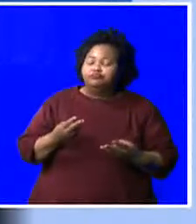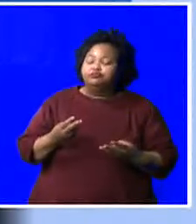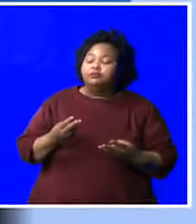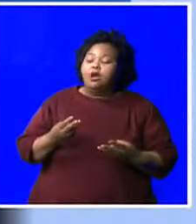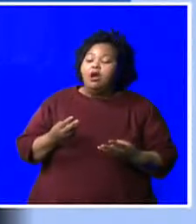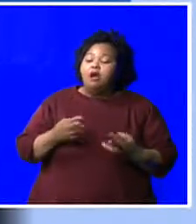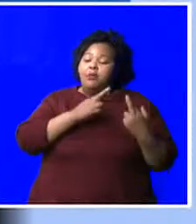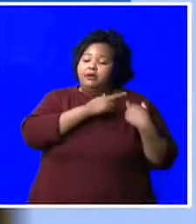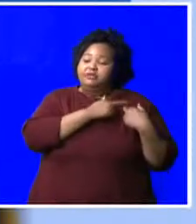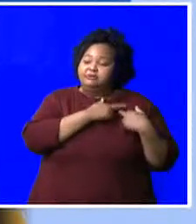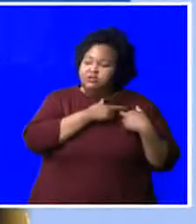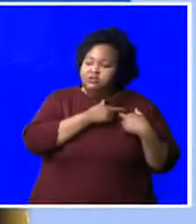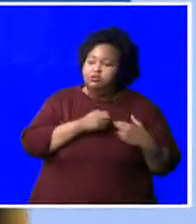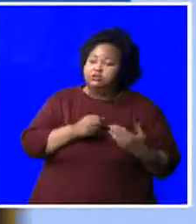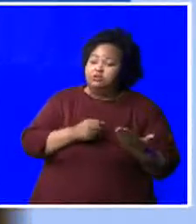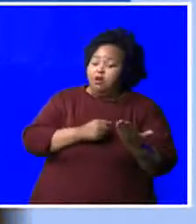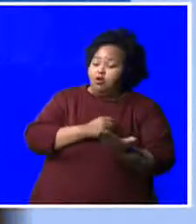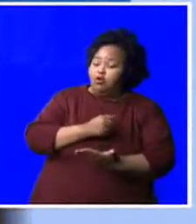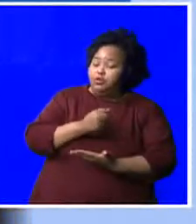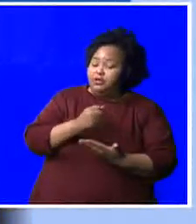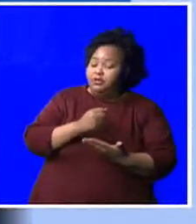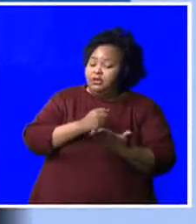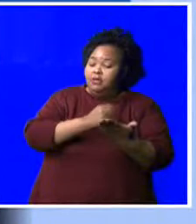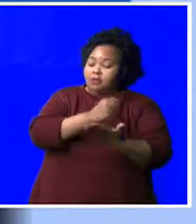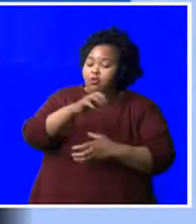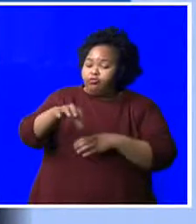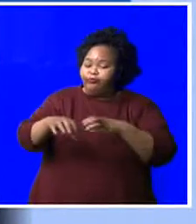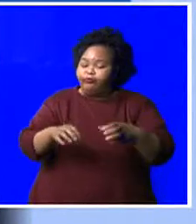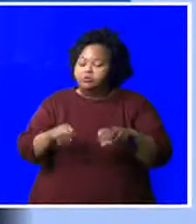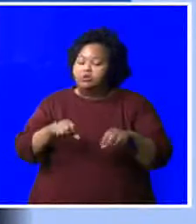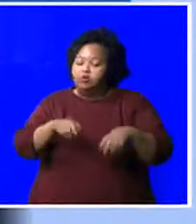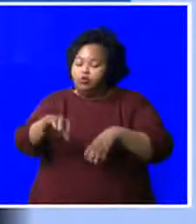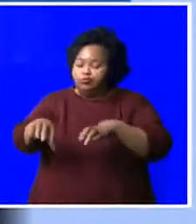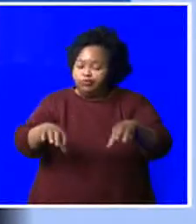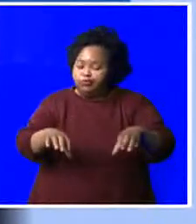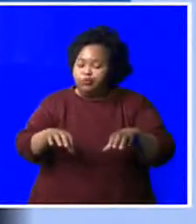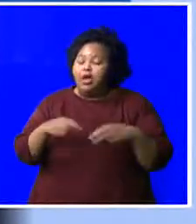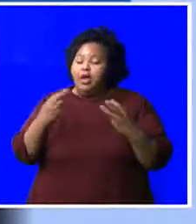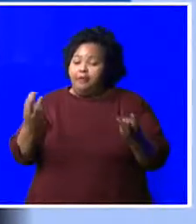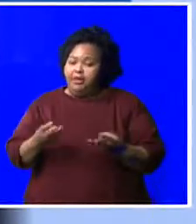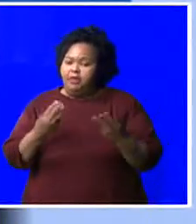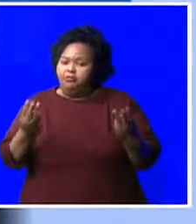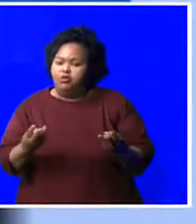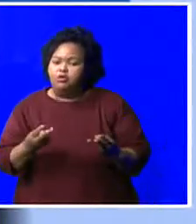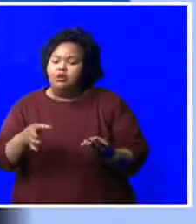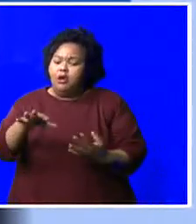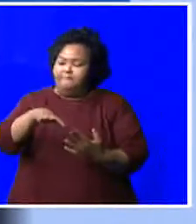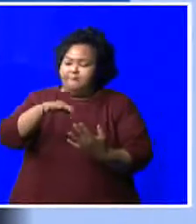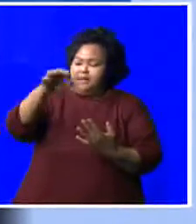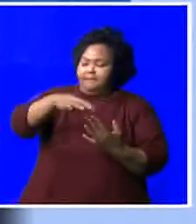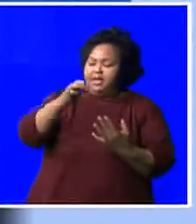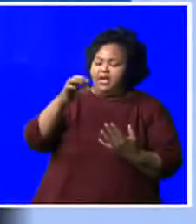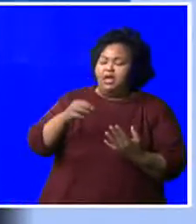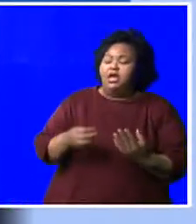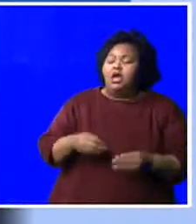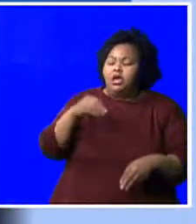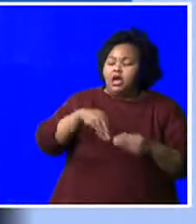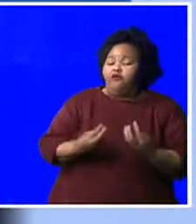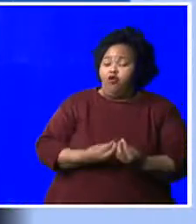labantu khona bese emvakala lokho sesiyahamba siya eParliament sesiyawushaya lo mthetho sesushaya